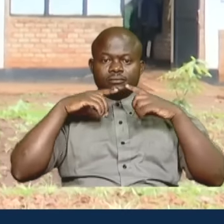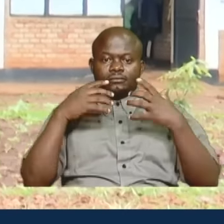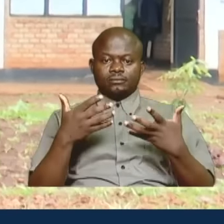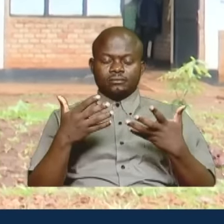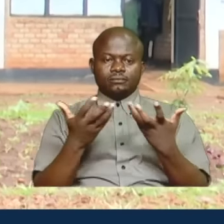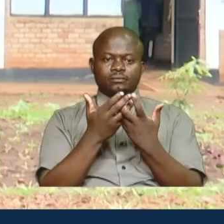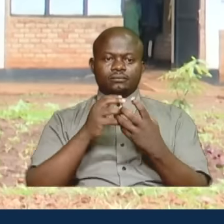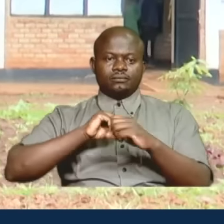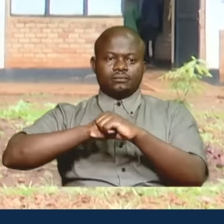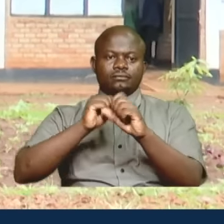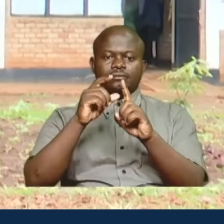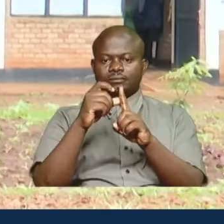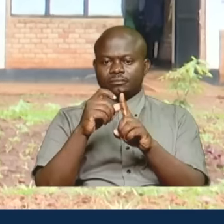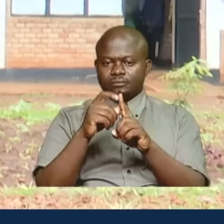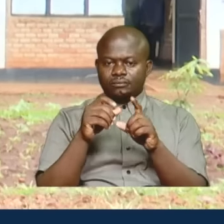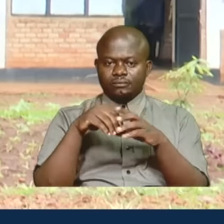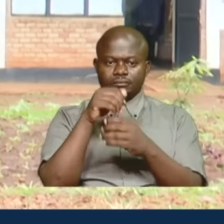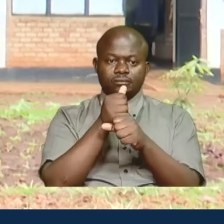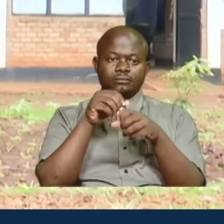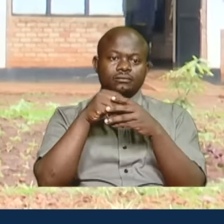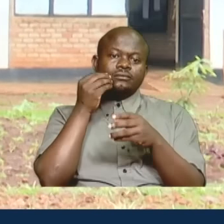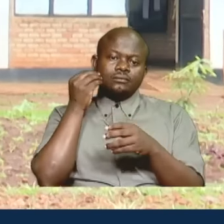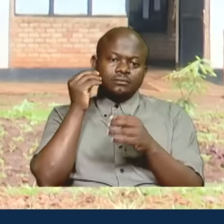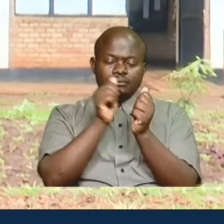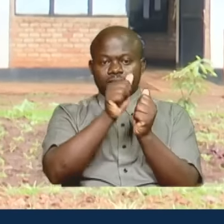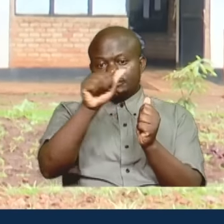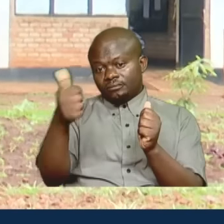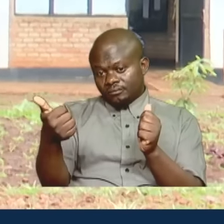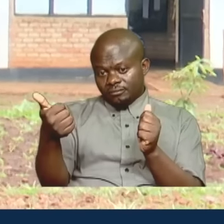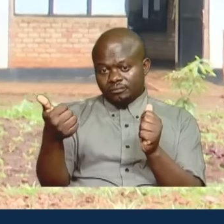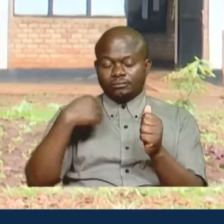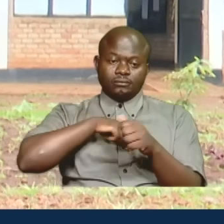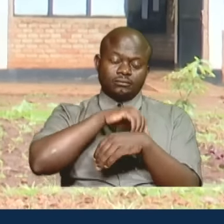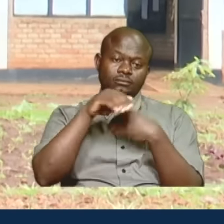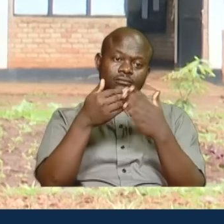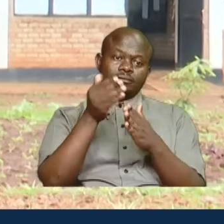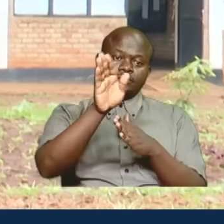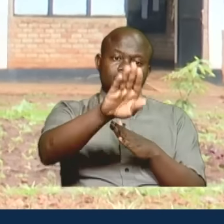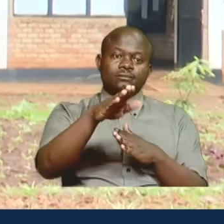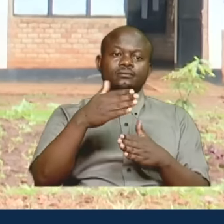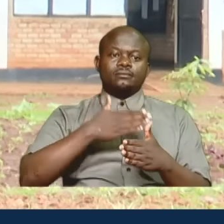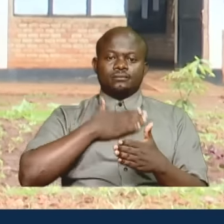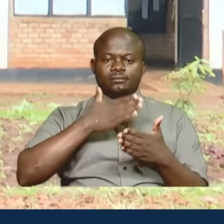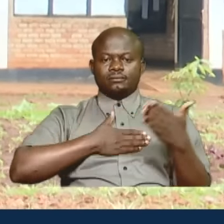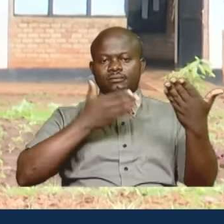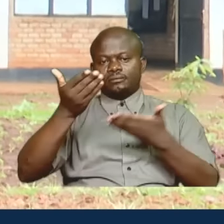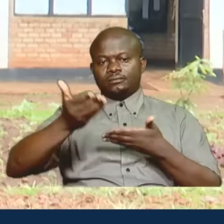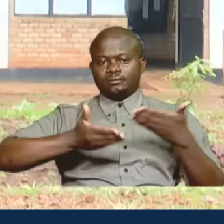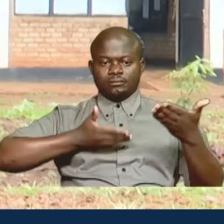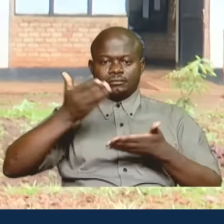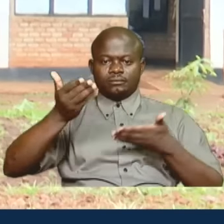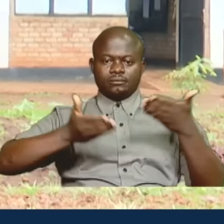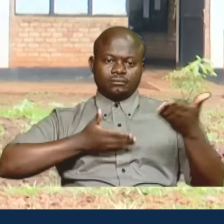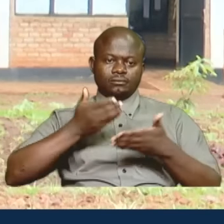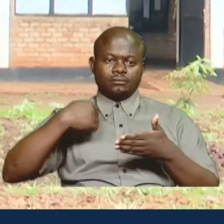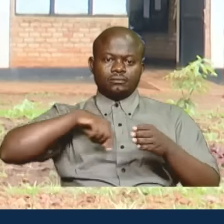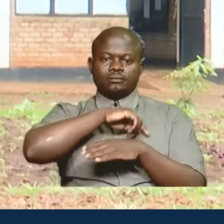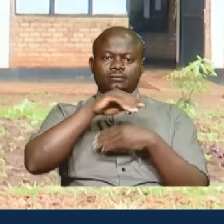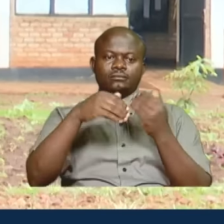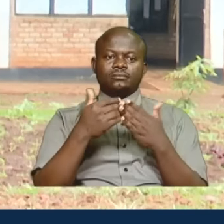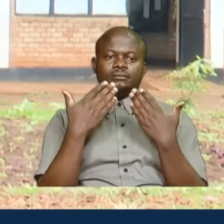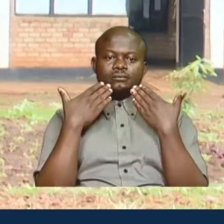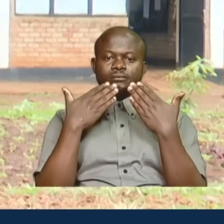kurinda umuceri, kazi ko mu rugo nyine n'ibindi. Kuba nagaruwe ku ishuri nyine nabyakiriye neza rwose, nyine